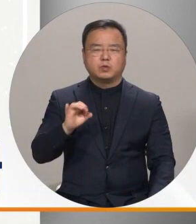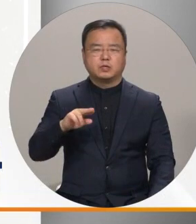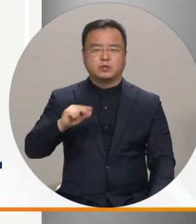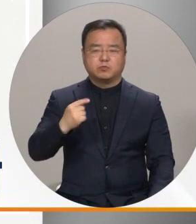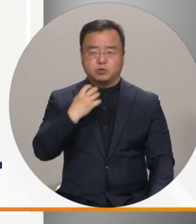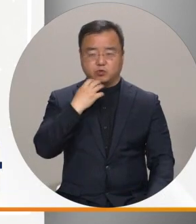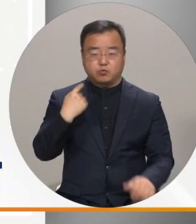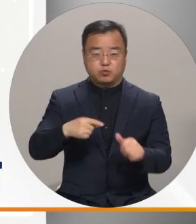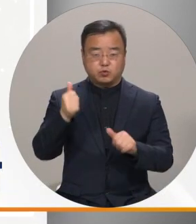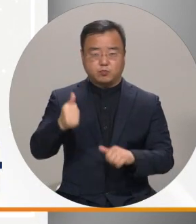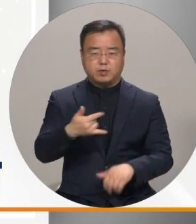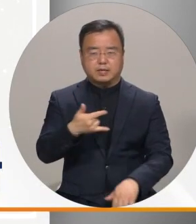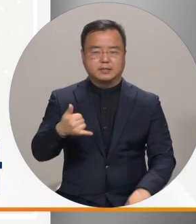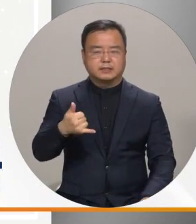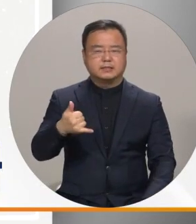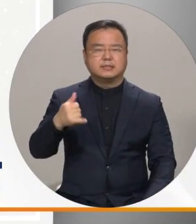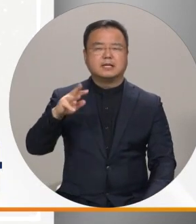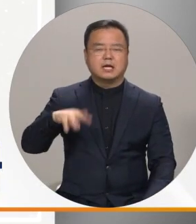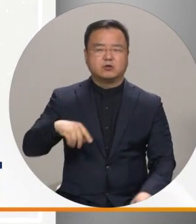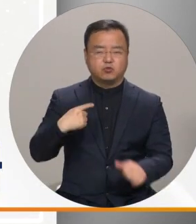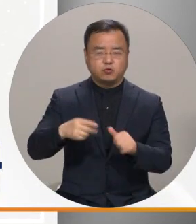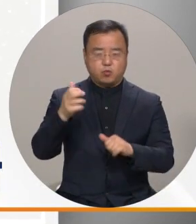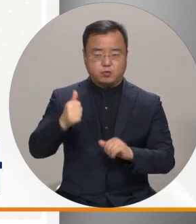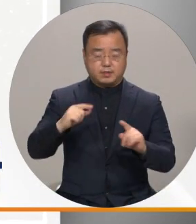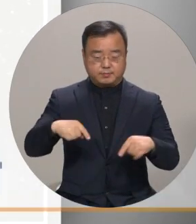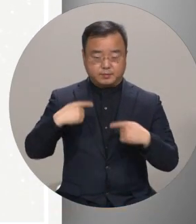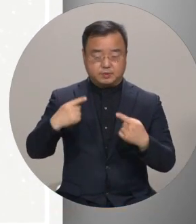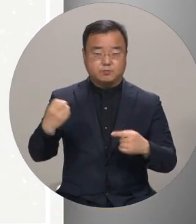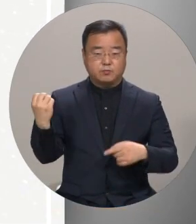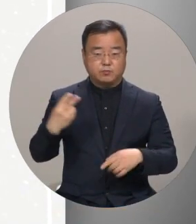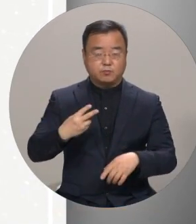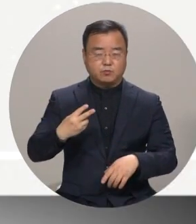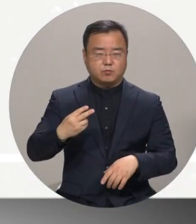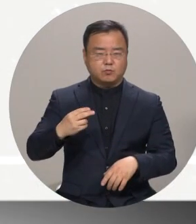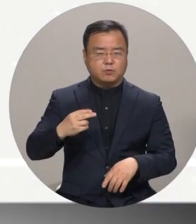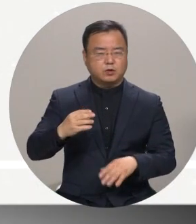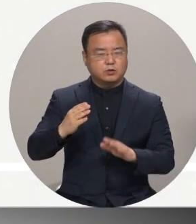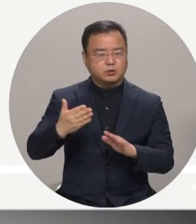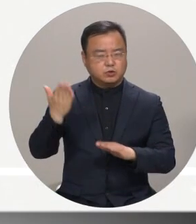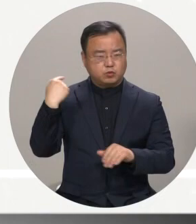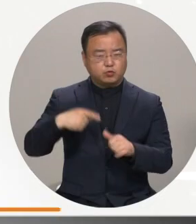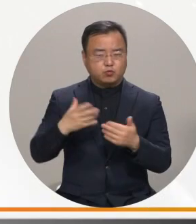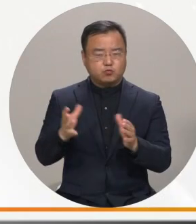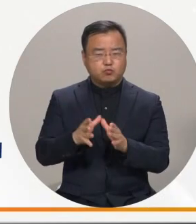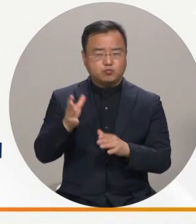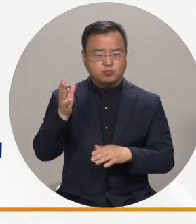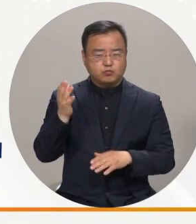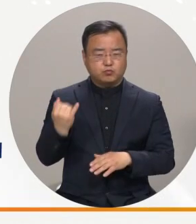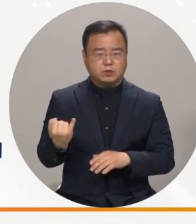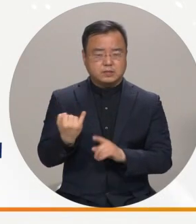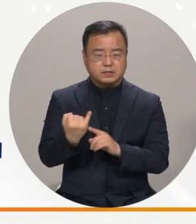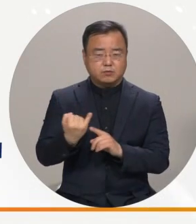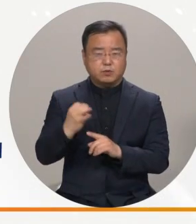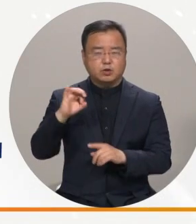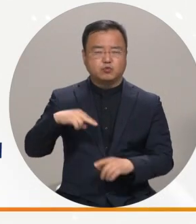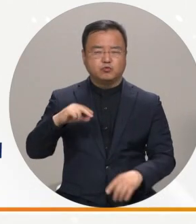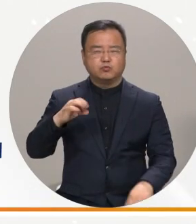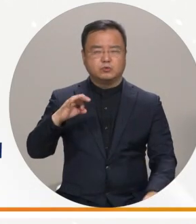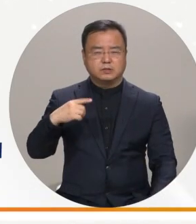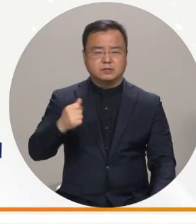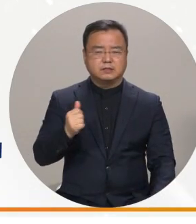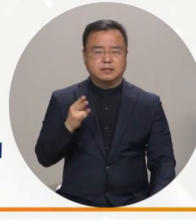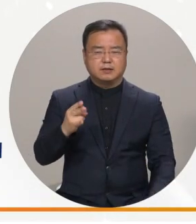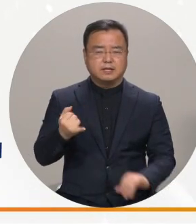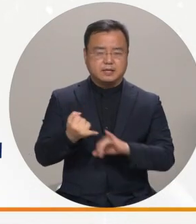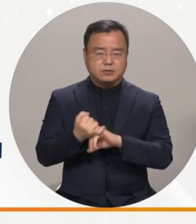최교진 세종교육감이 자리를 지켰습니다. 유은혜 전 교육부 장관도 기억식에 앞서 단원고 기억교실을 찾아 약속한